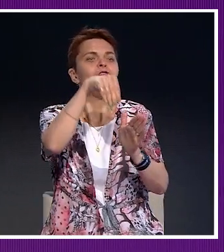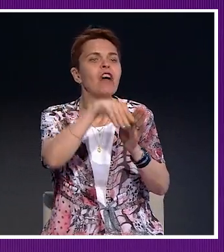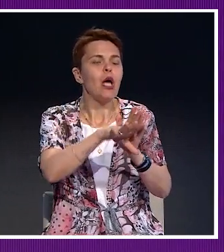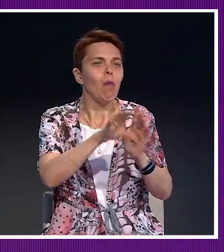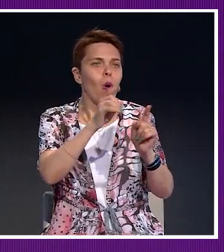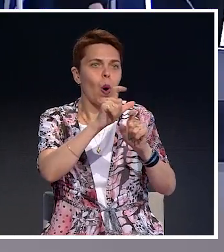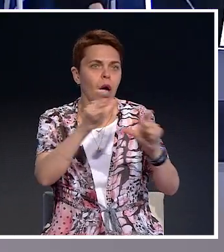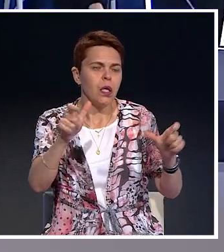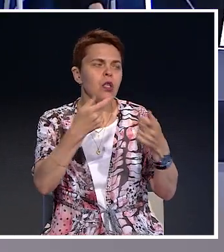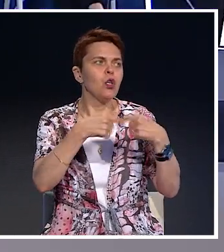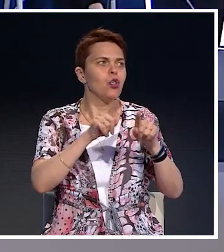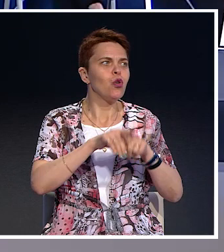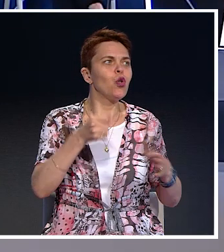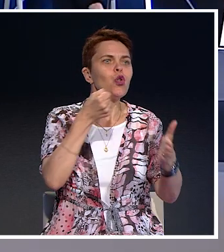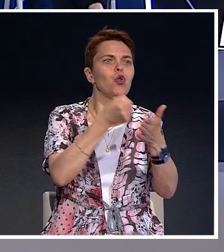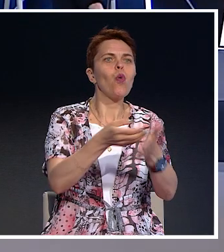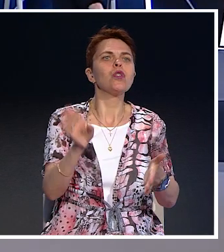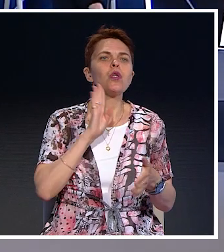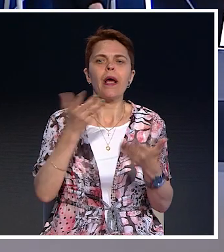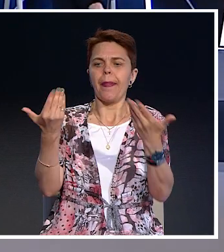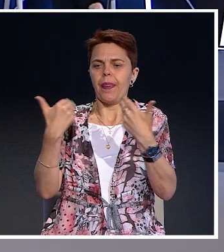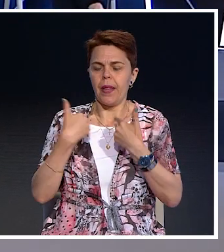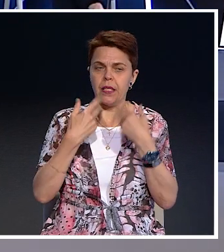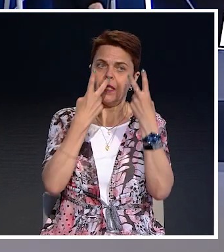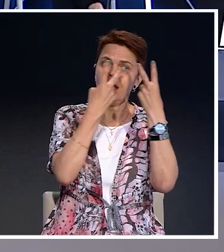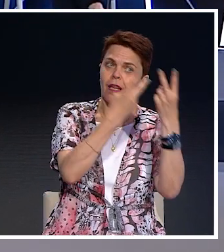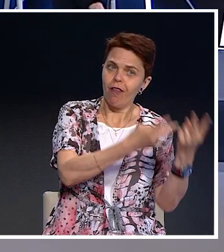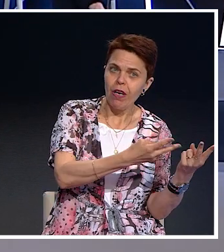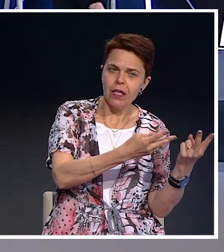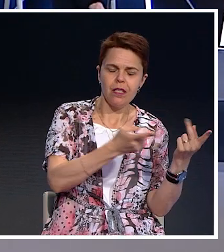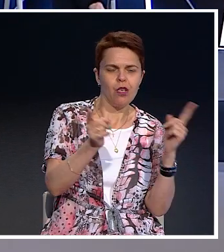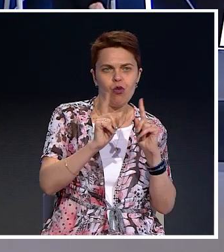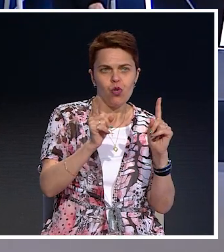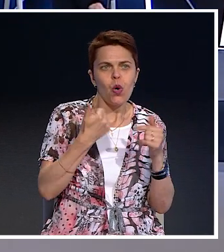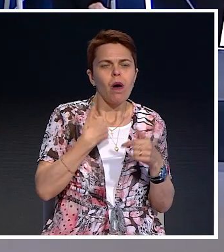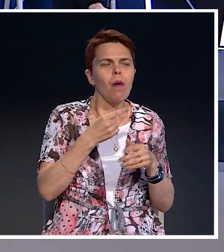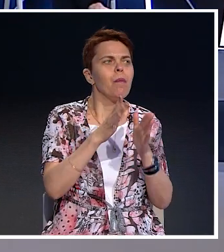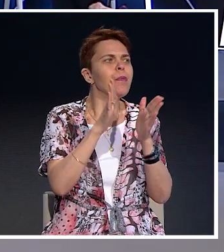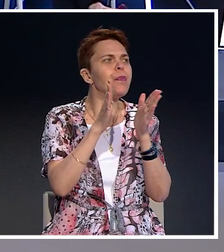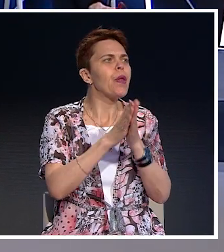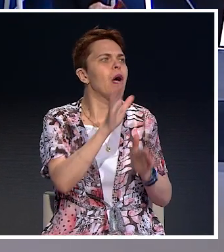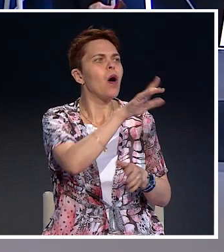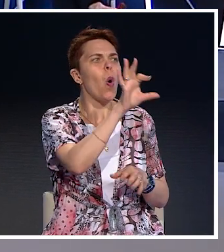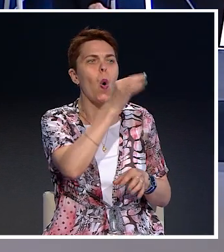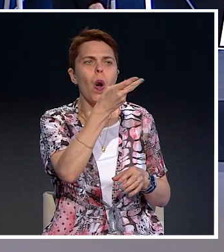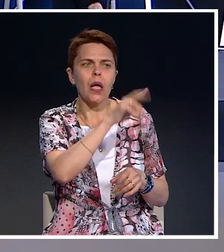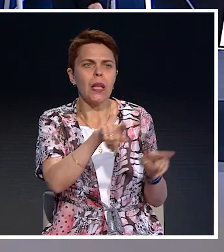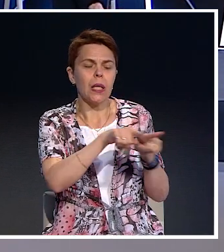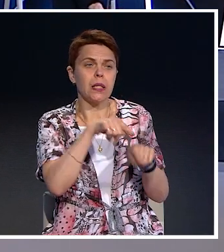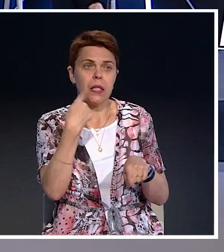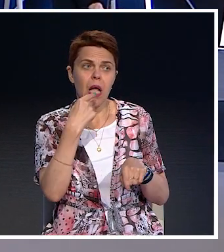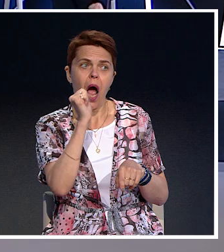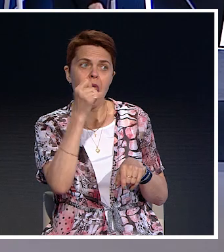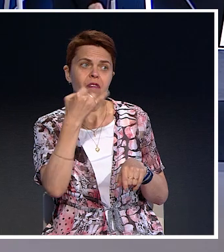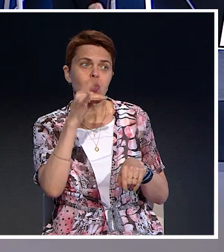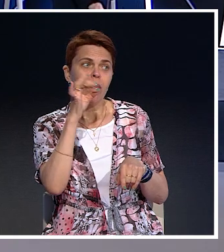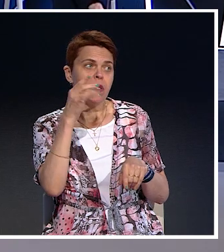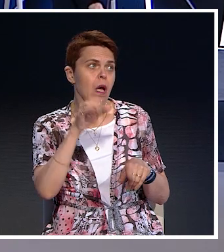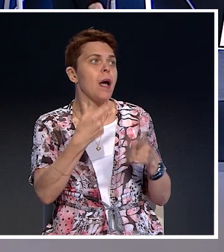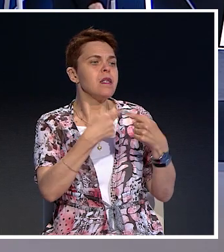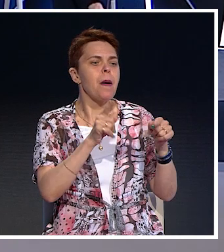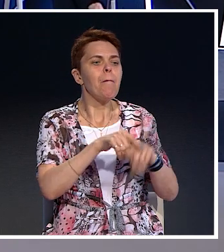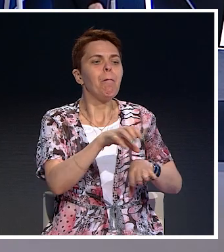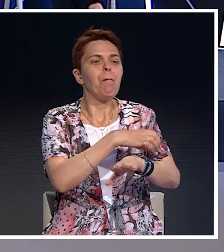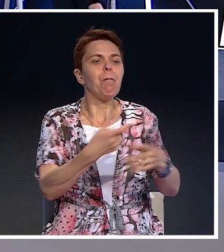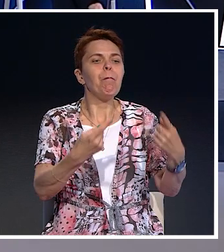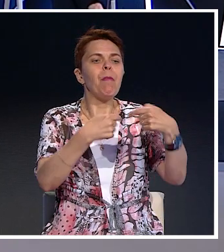хочу звернутися в тому числі до тих жінок, які нас дивляться, і послатися ще раз на те, про що Оля Айвазовська тільки що сказала. Зараз